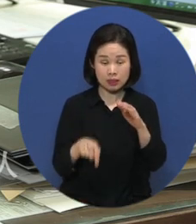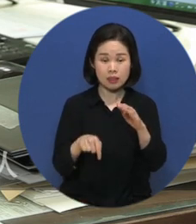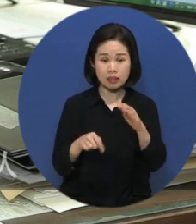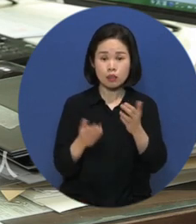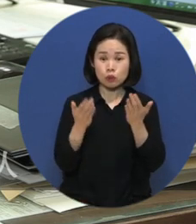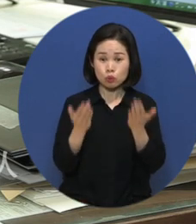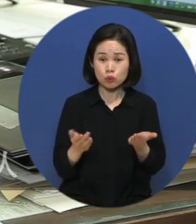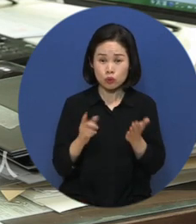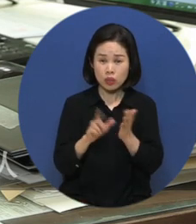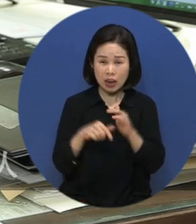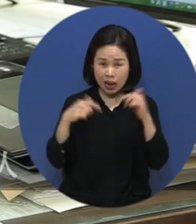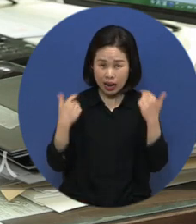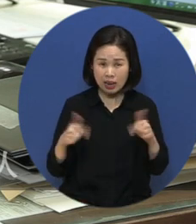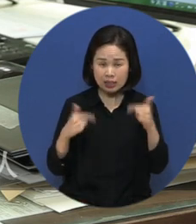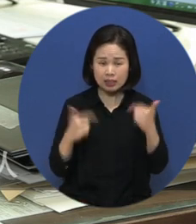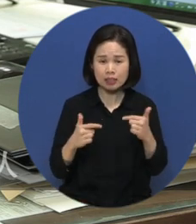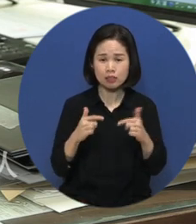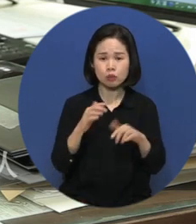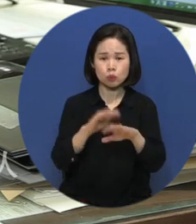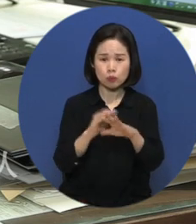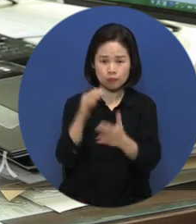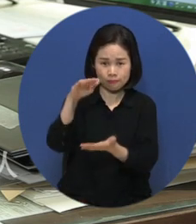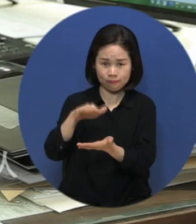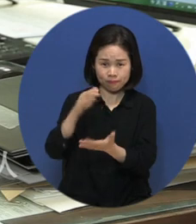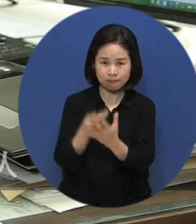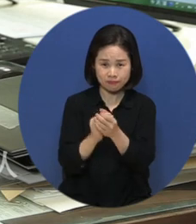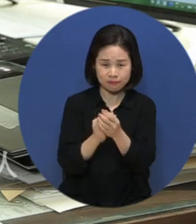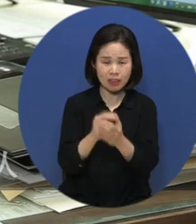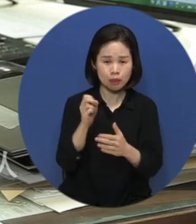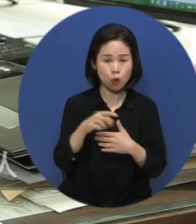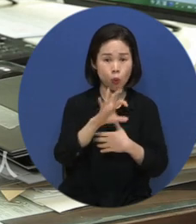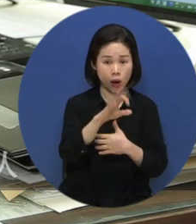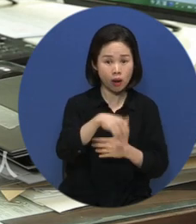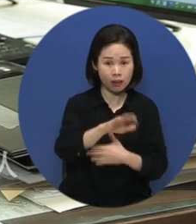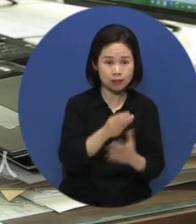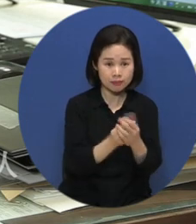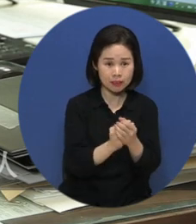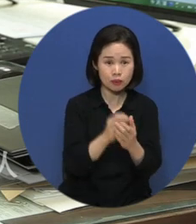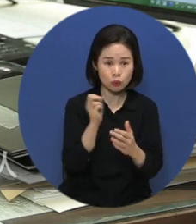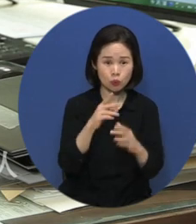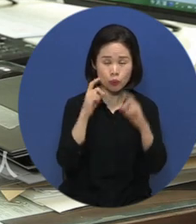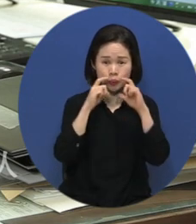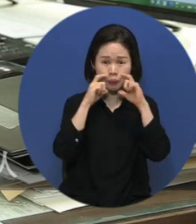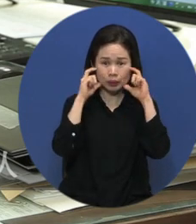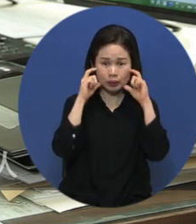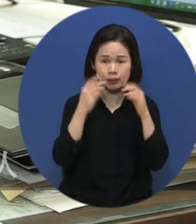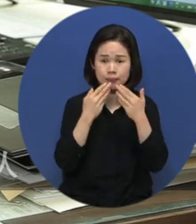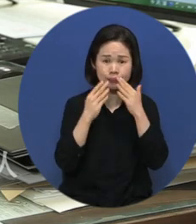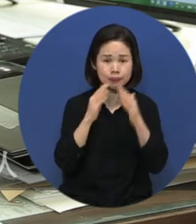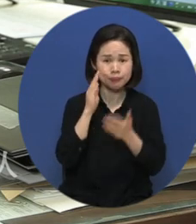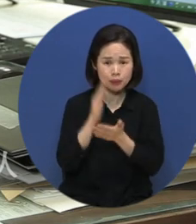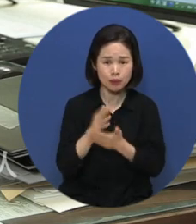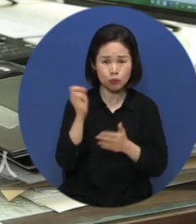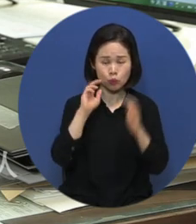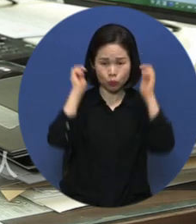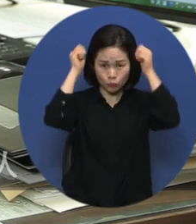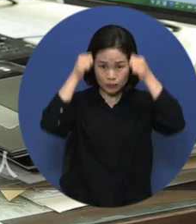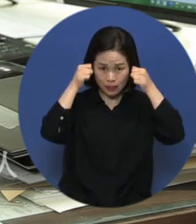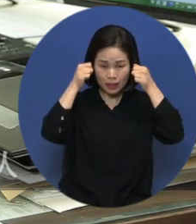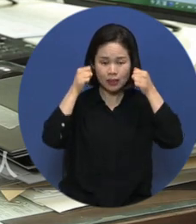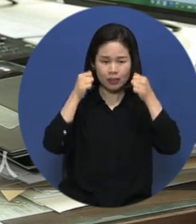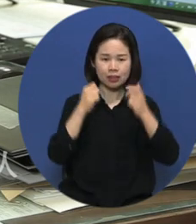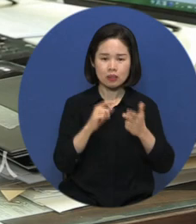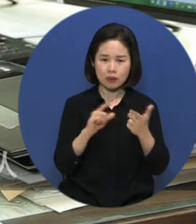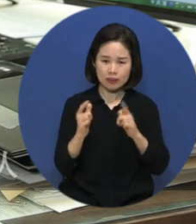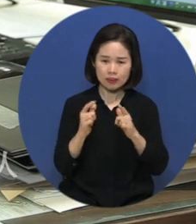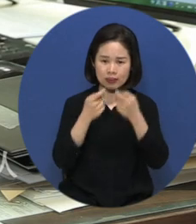쉬는 시간마다 손을 세척하게 하고 또 마스크를 착용해서 못 만지게 하고. 또 모자도 쓰고 그런 위생